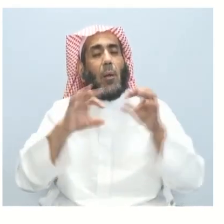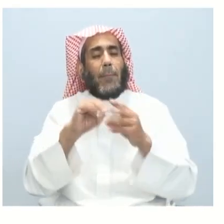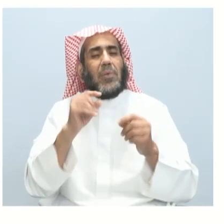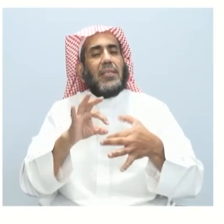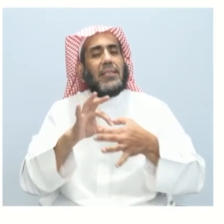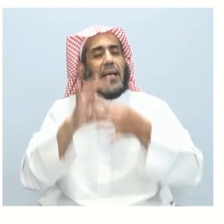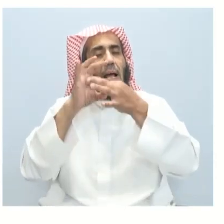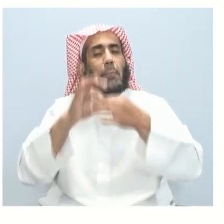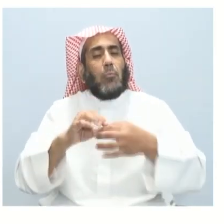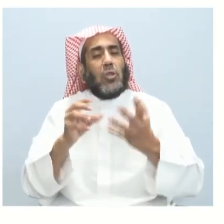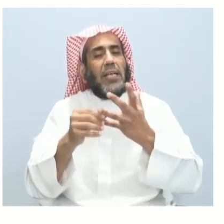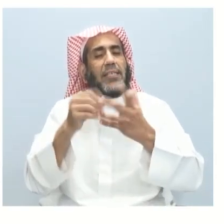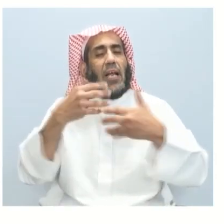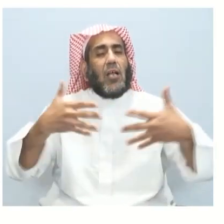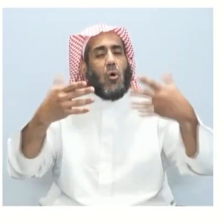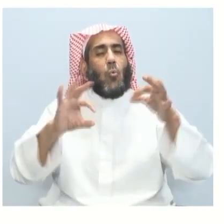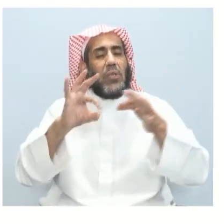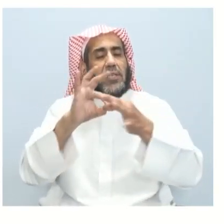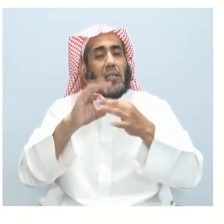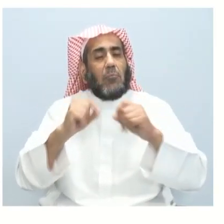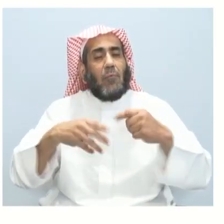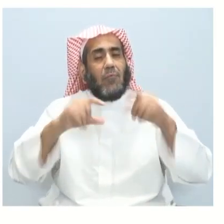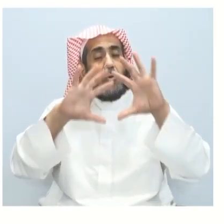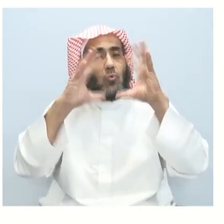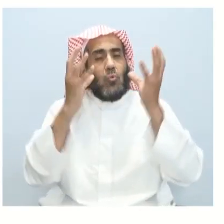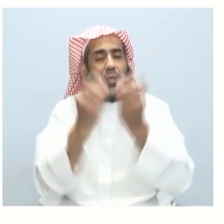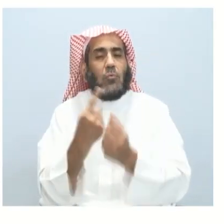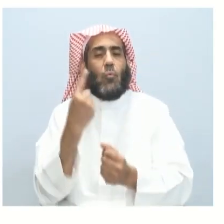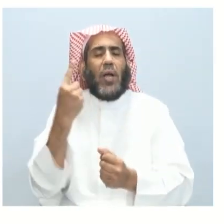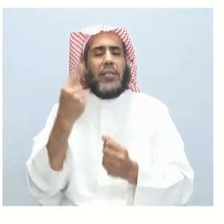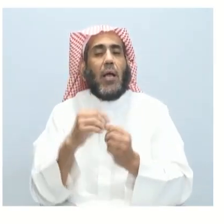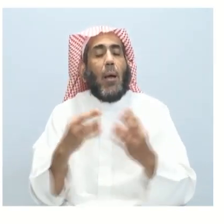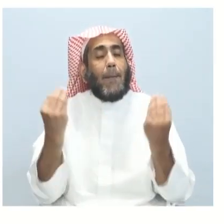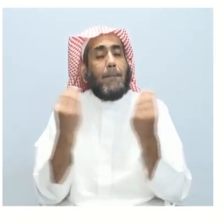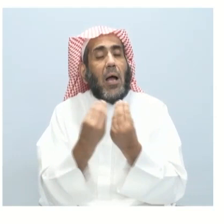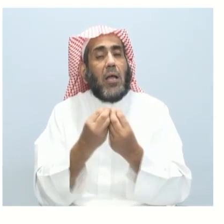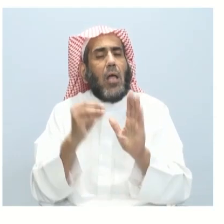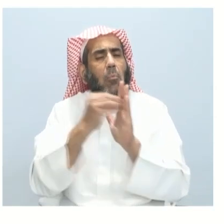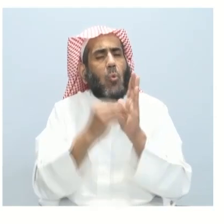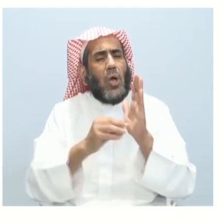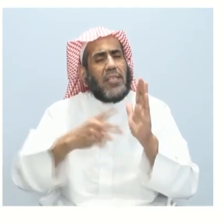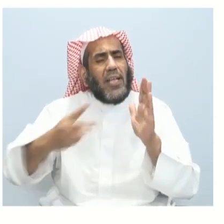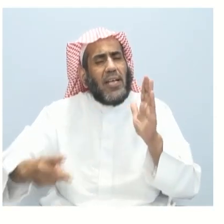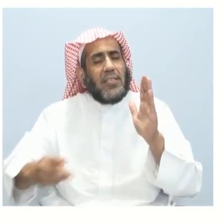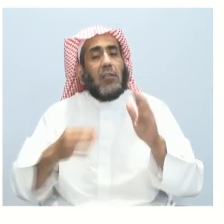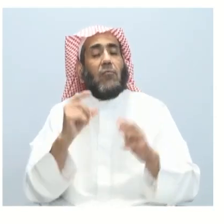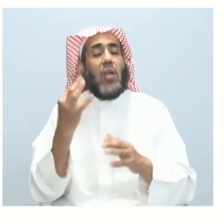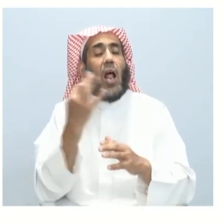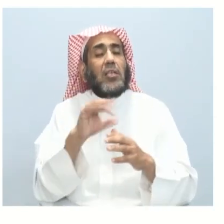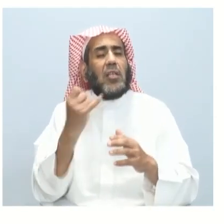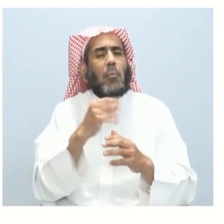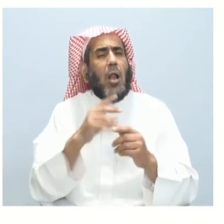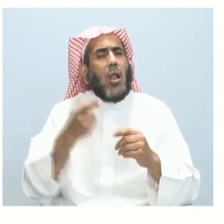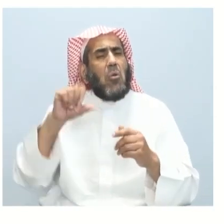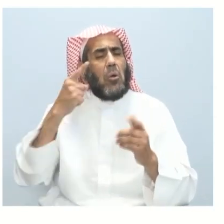ترابط اجزاء القصيده واتساقها حتى تبدو في صوره واحده مع ان الموضوعات تتعدد في القصيده العربيه الا ان